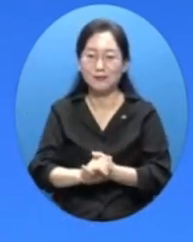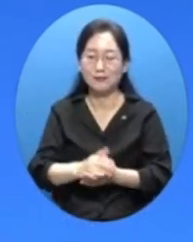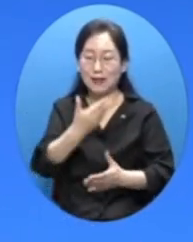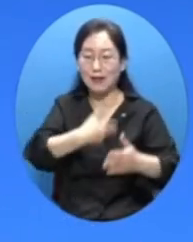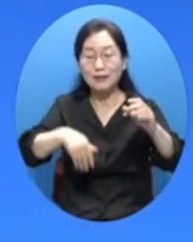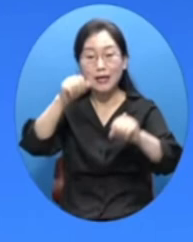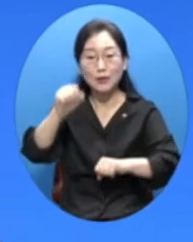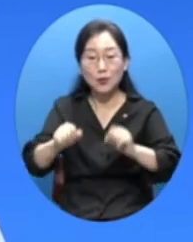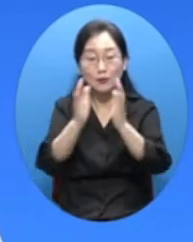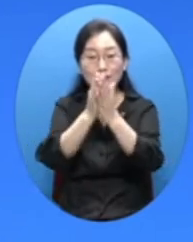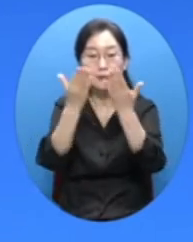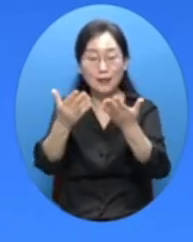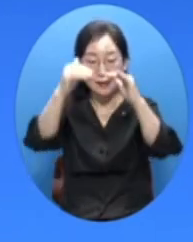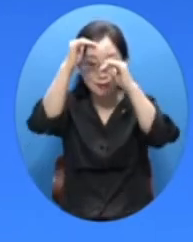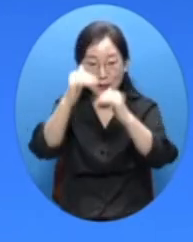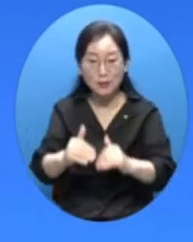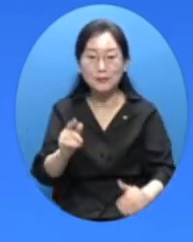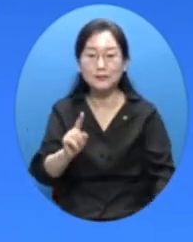사도행전은